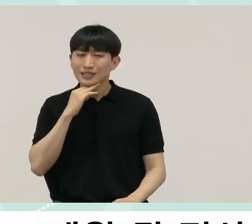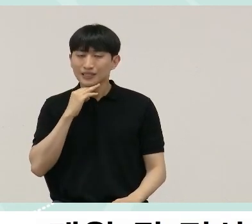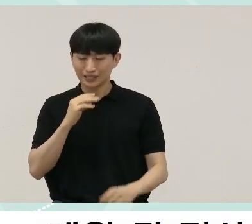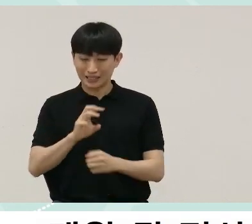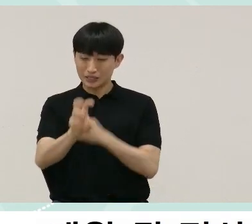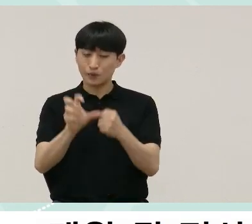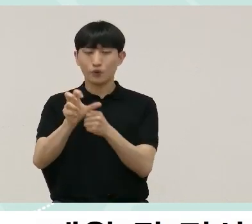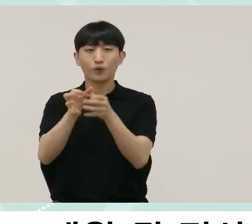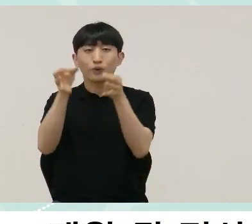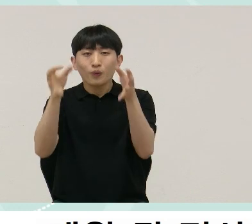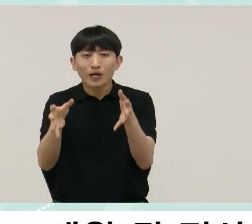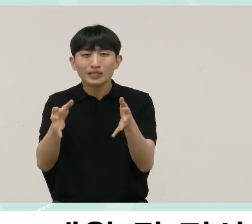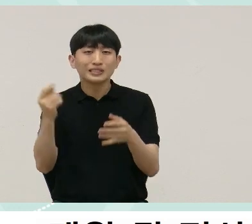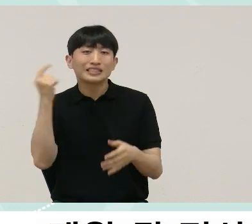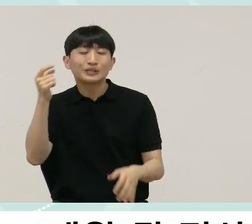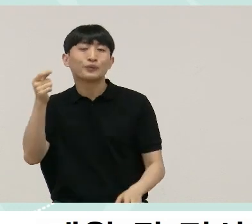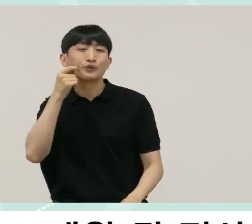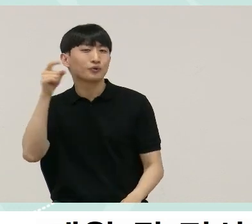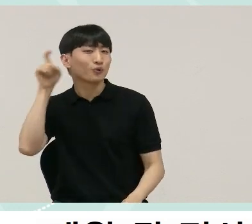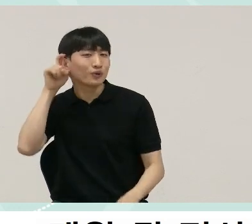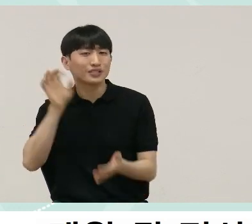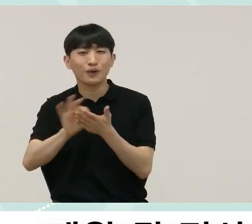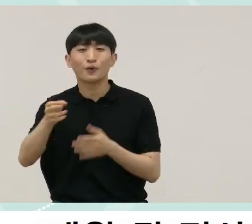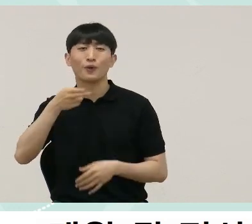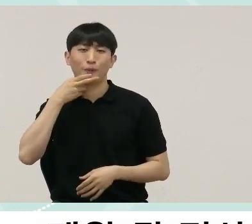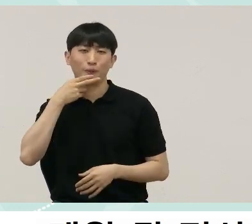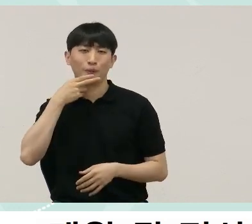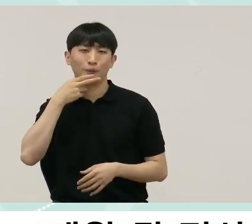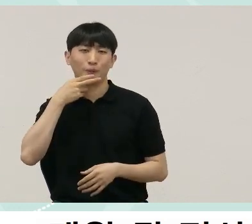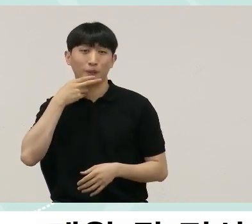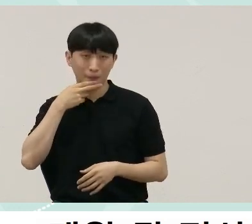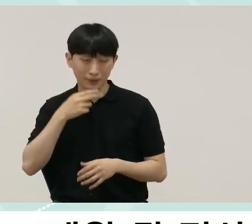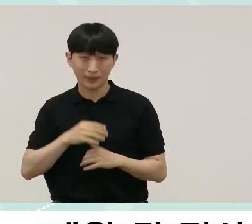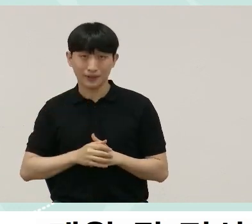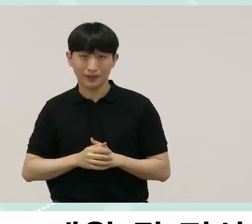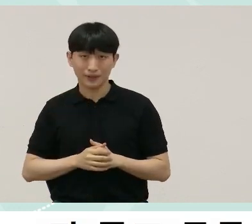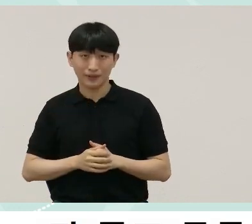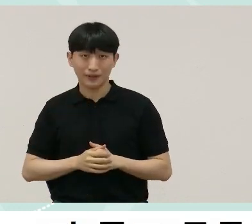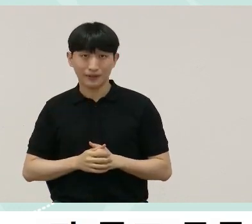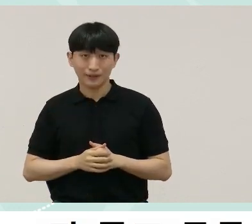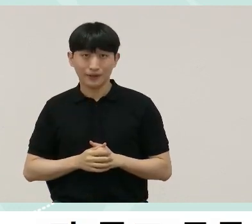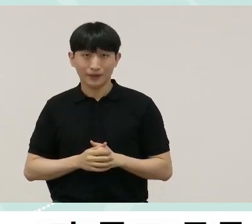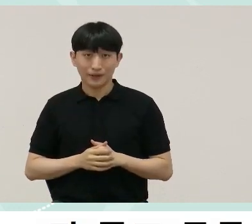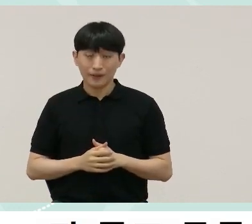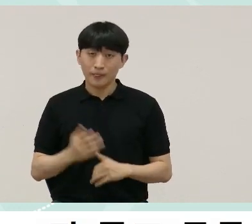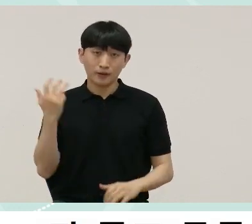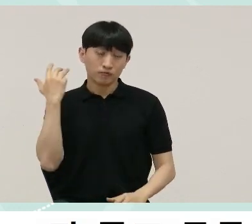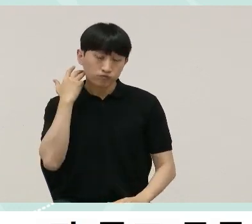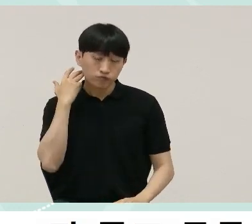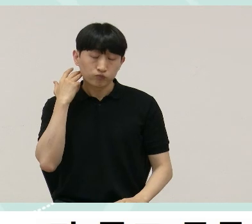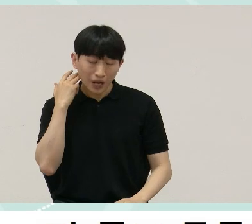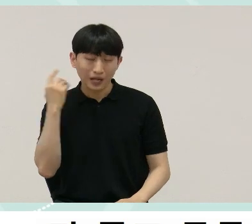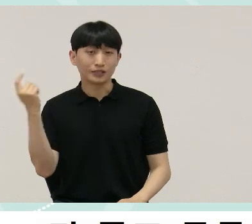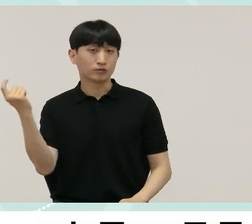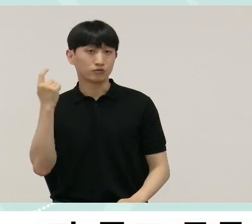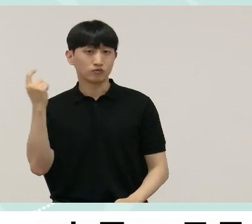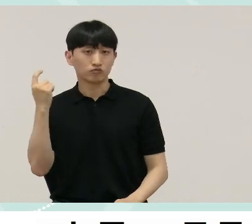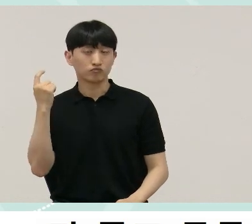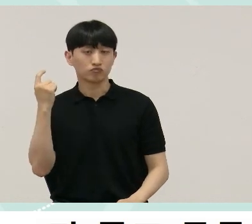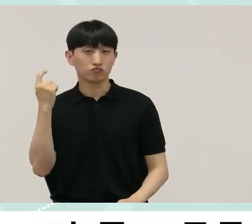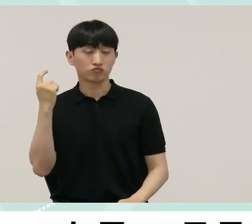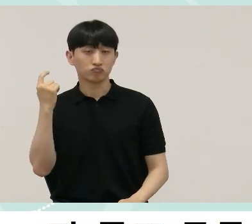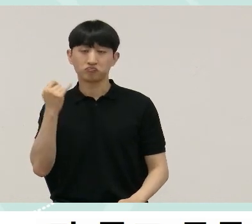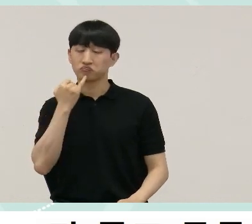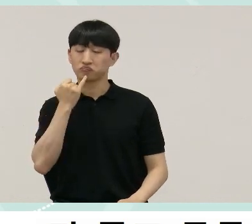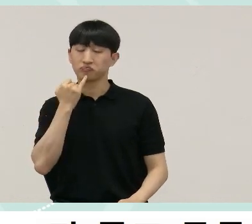않았어요. 해보면 인공호흡 수술 청력의 역치는 좋은데